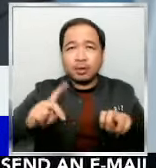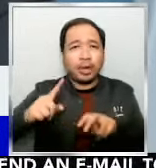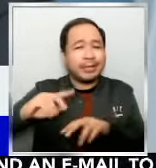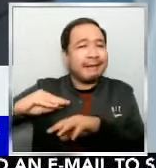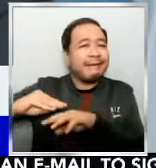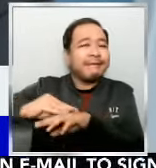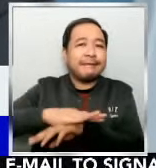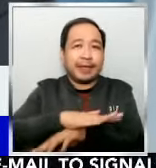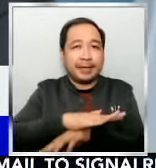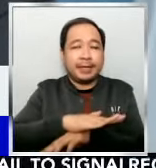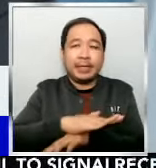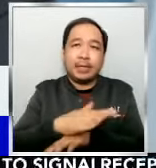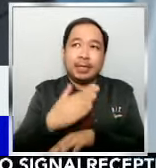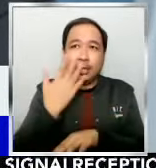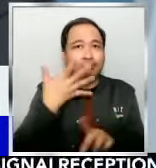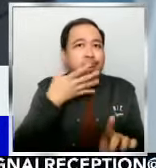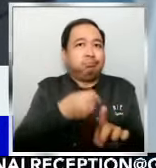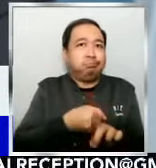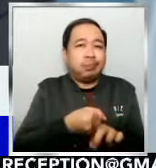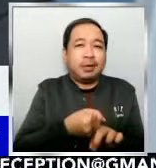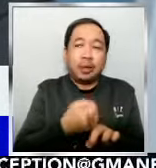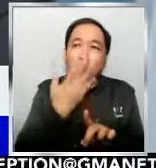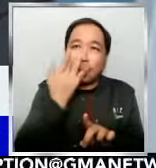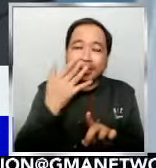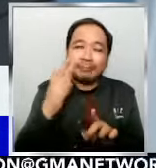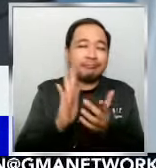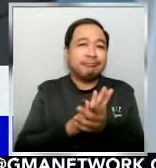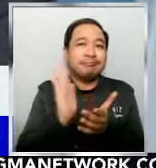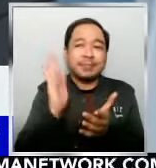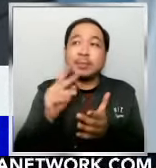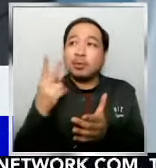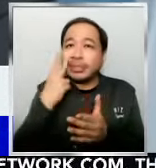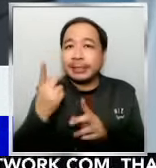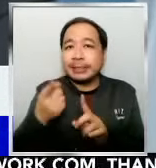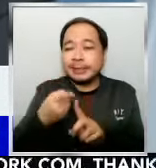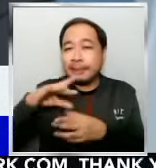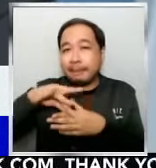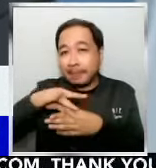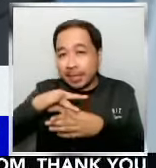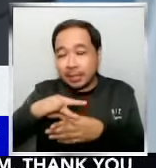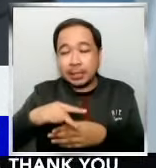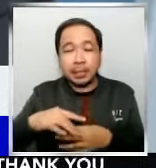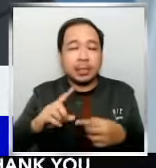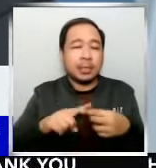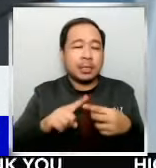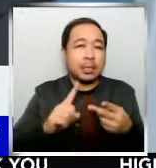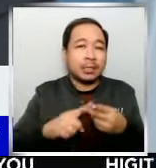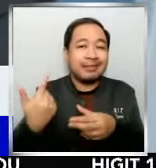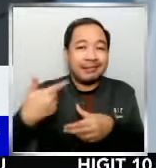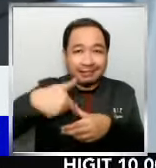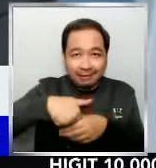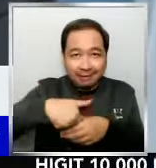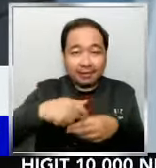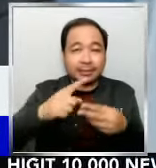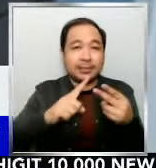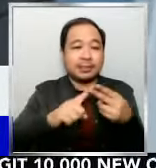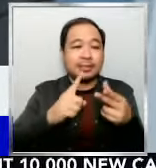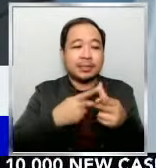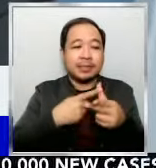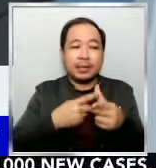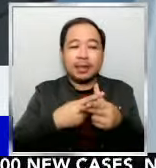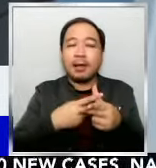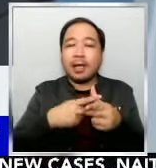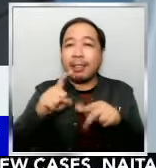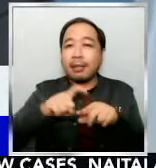medyo significant. Yung meat, you have the petroleum and fuels, electricity,